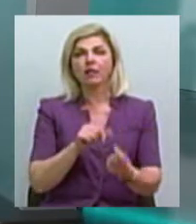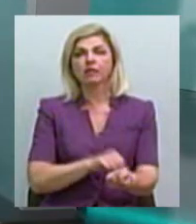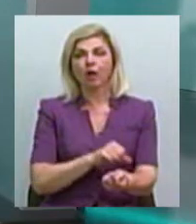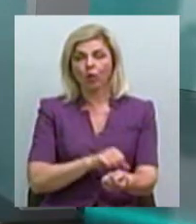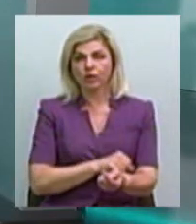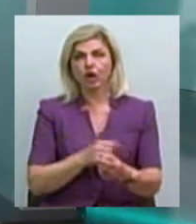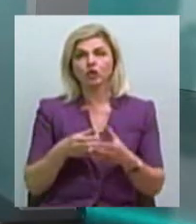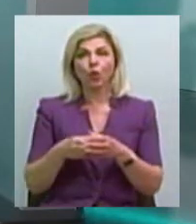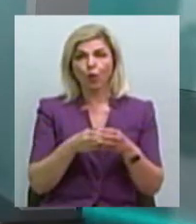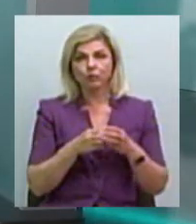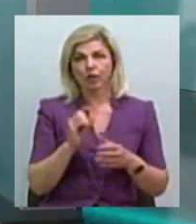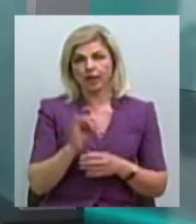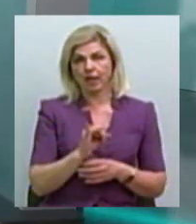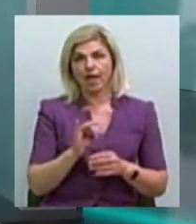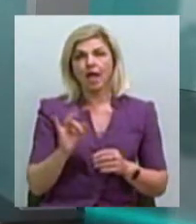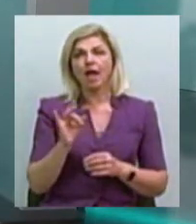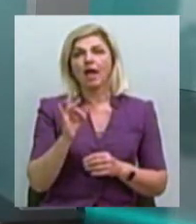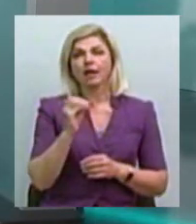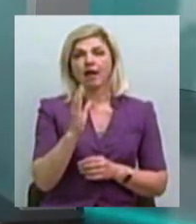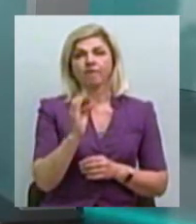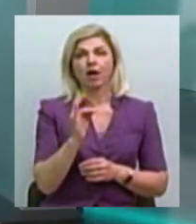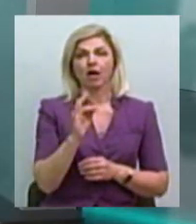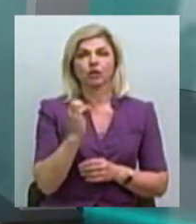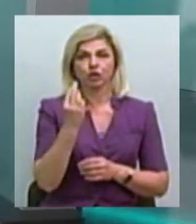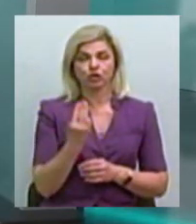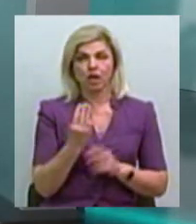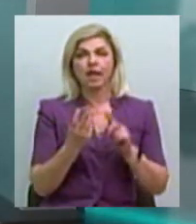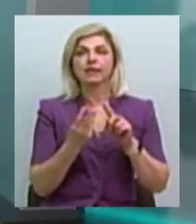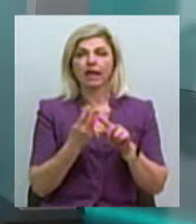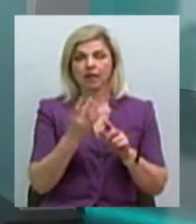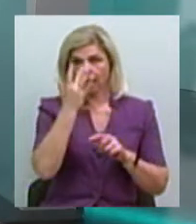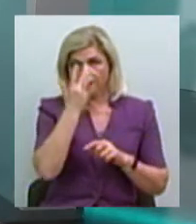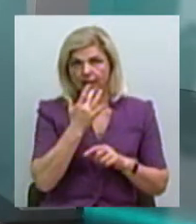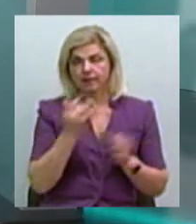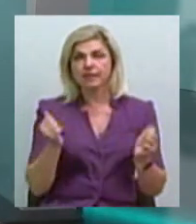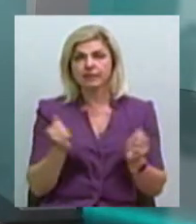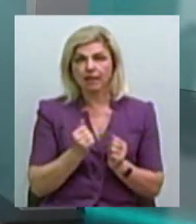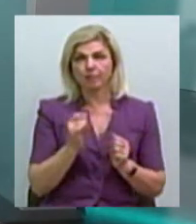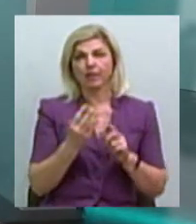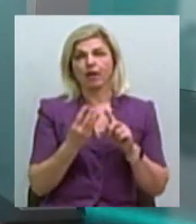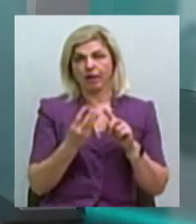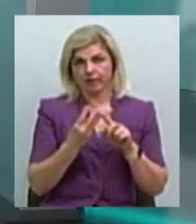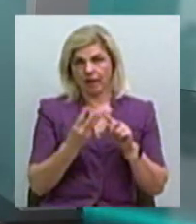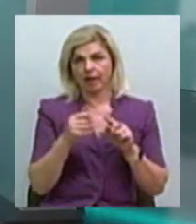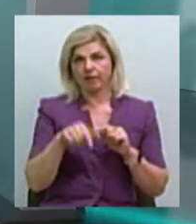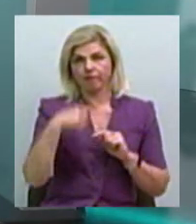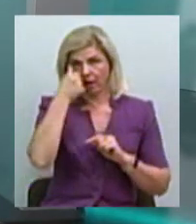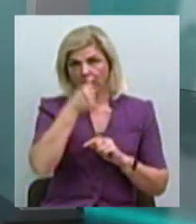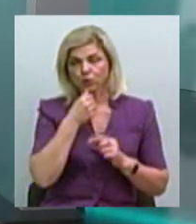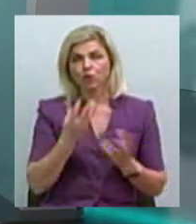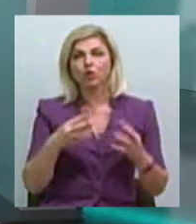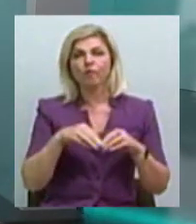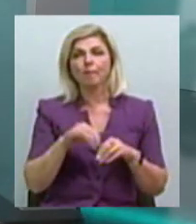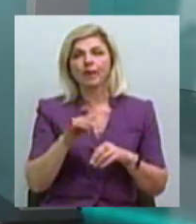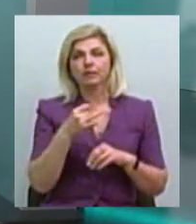реванш. И это третий наш форум, был зимний лагерь, летний лагерь и вот еще третий в этом году совместный. У